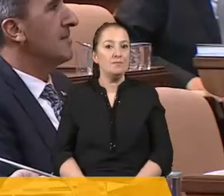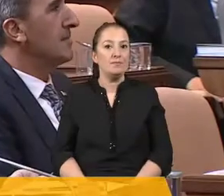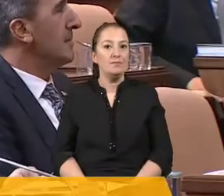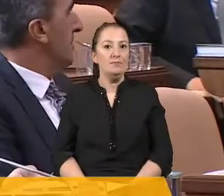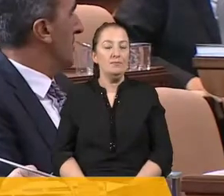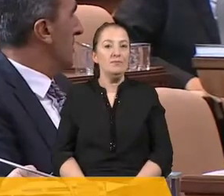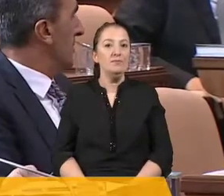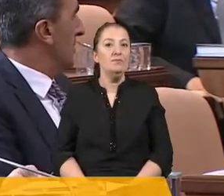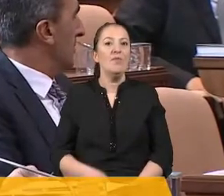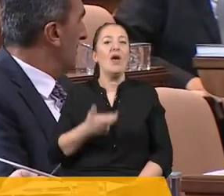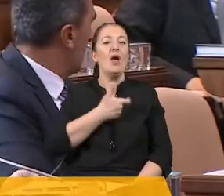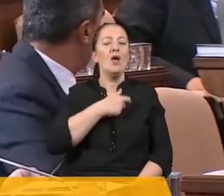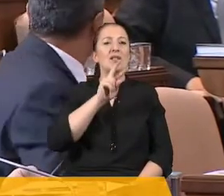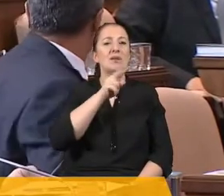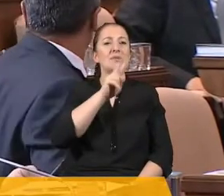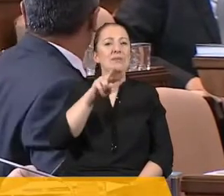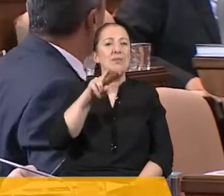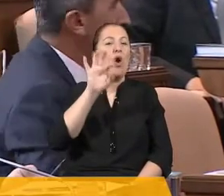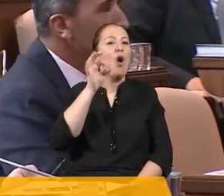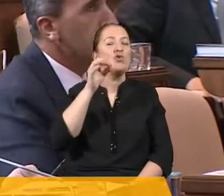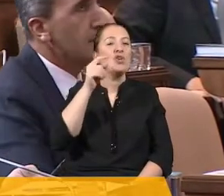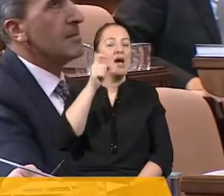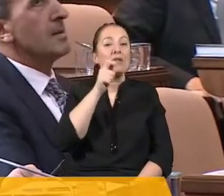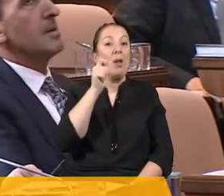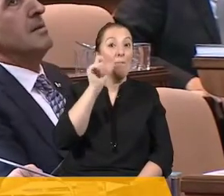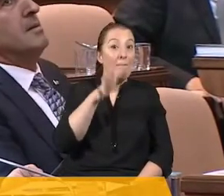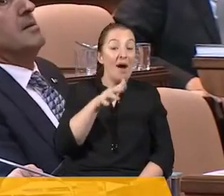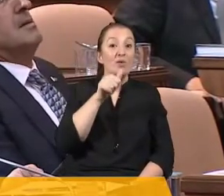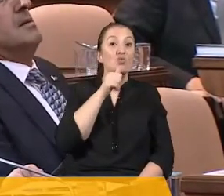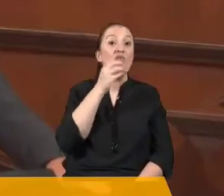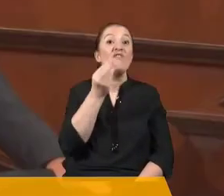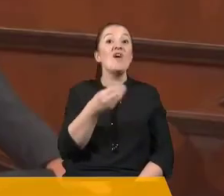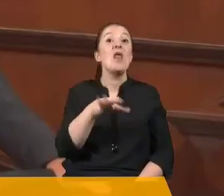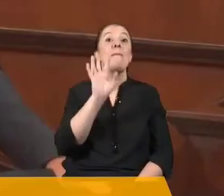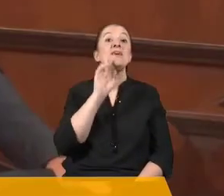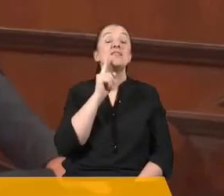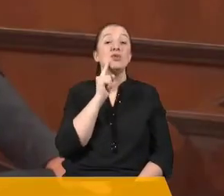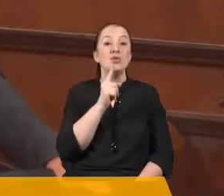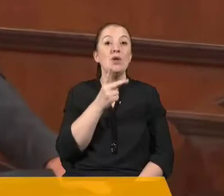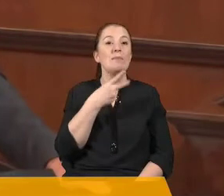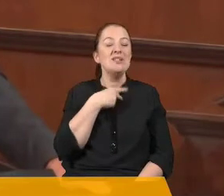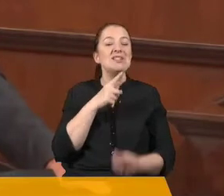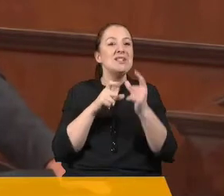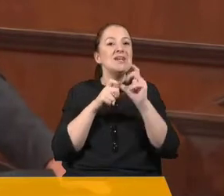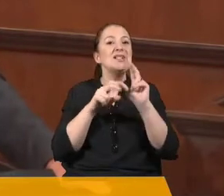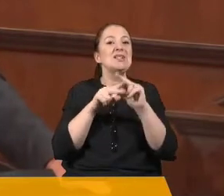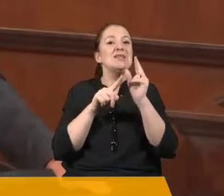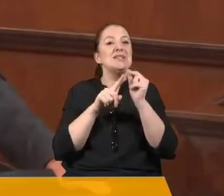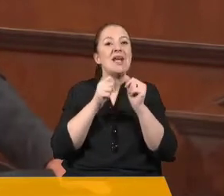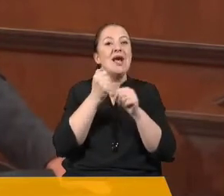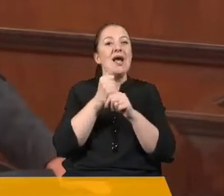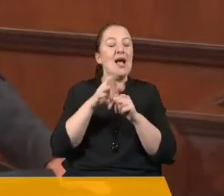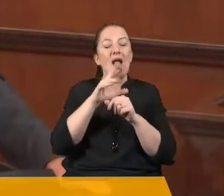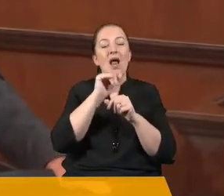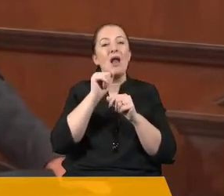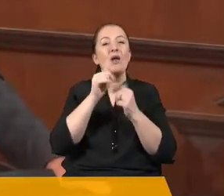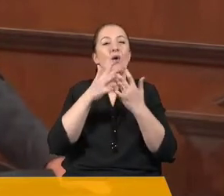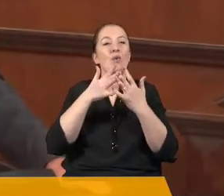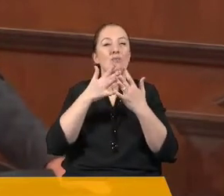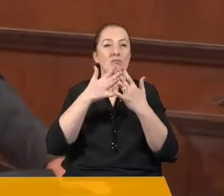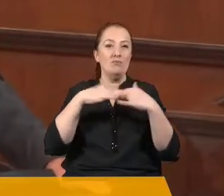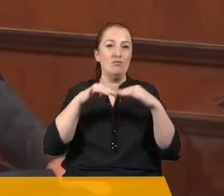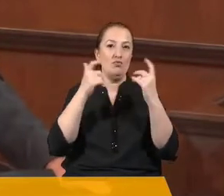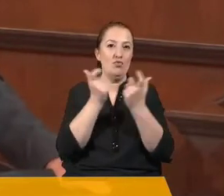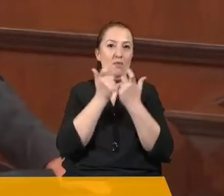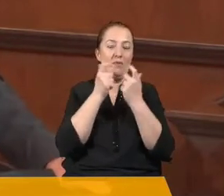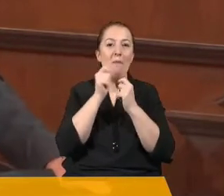Kanun 2022 Ocak ayında pahalı su veremezsin diyor. Biz İSİ Genel Kurulu'nda tarifeyi geçiremediğimiz için pahalı su verdik Akın